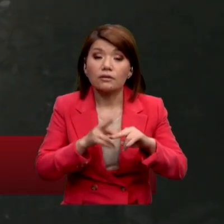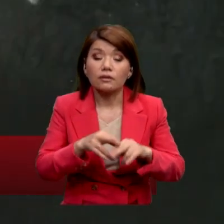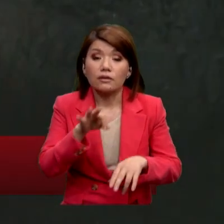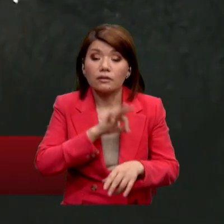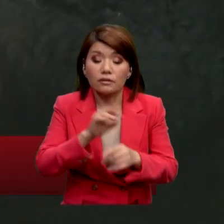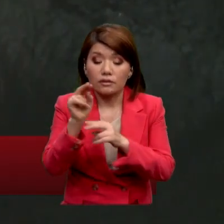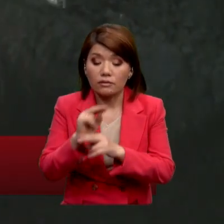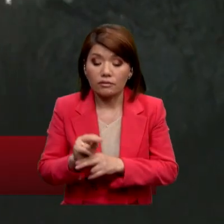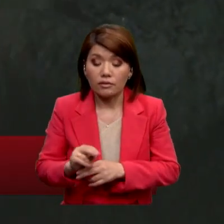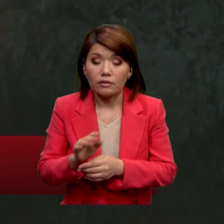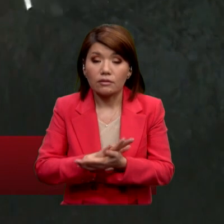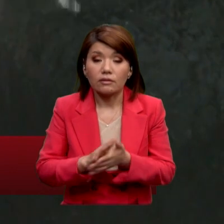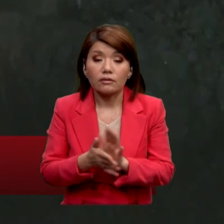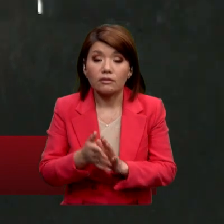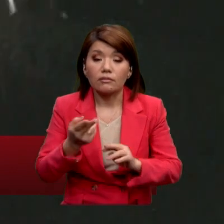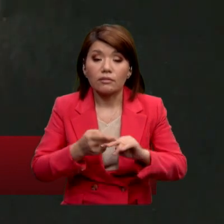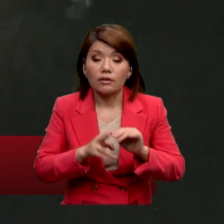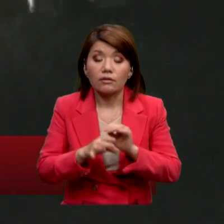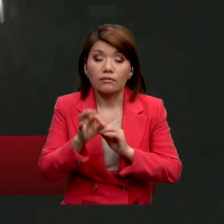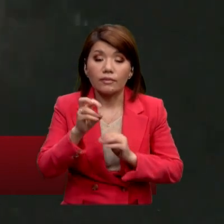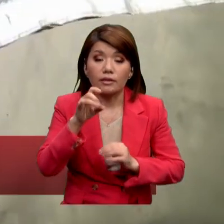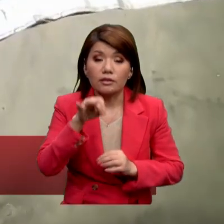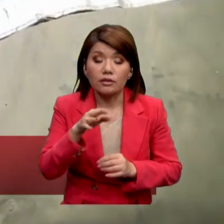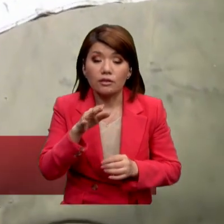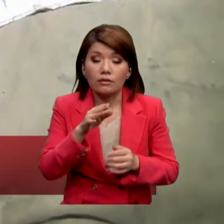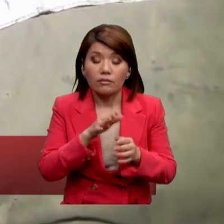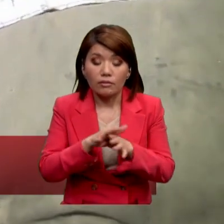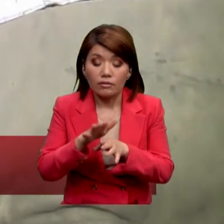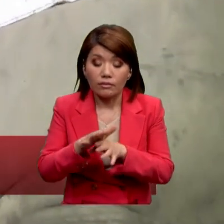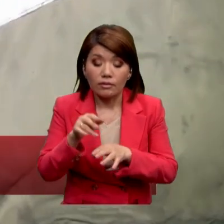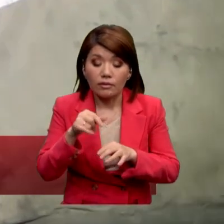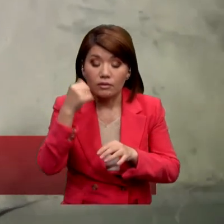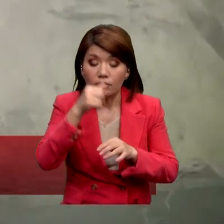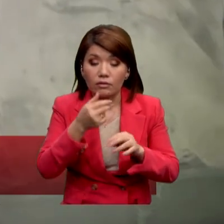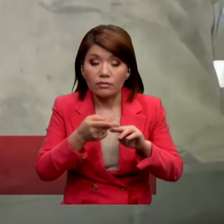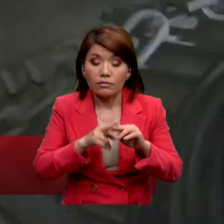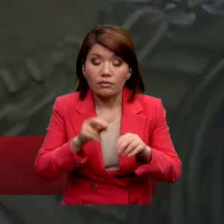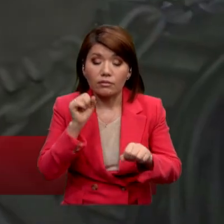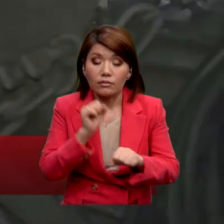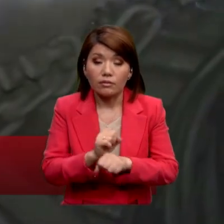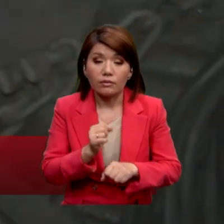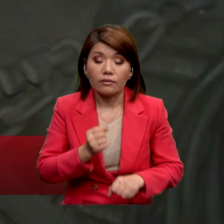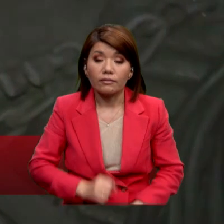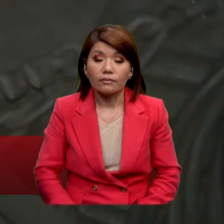исправить ситуацию кстати проверку которую президент поручил провести на предприятии приостановили